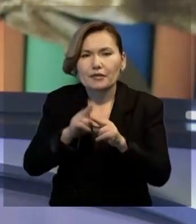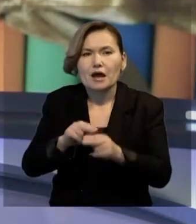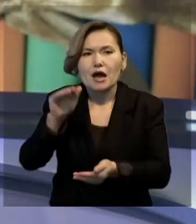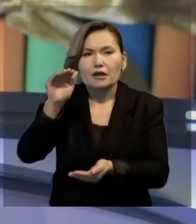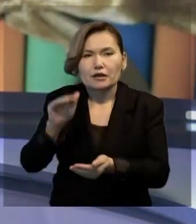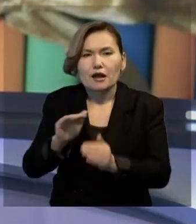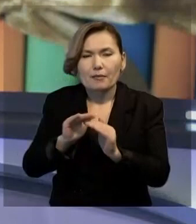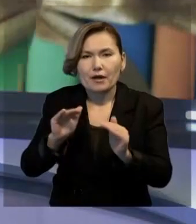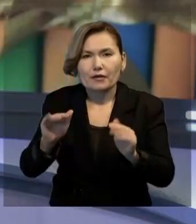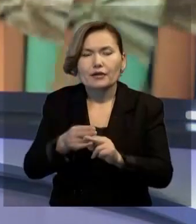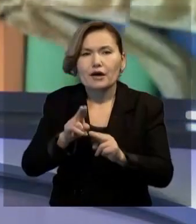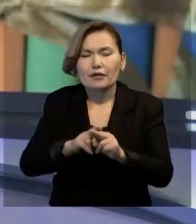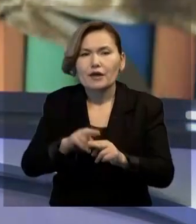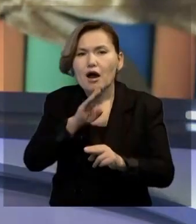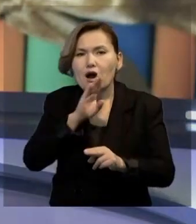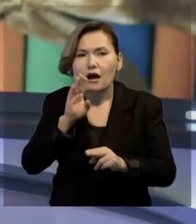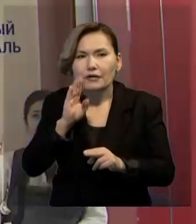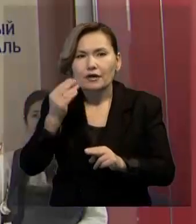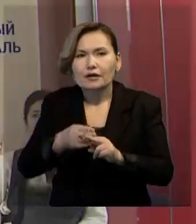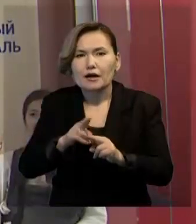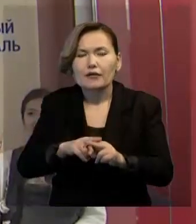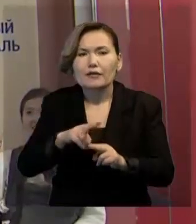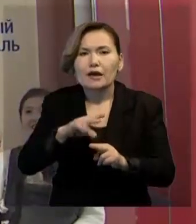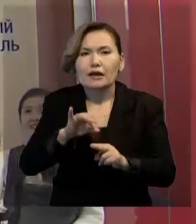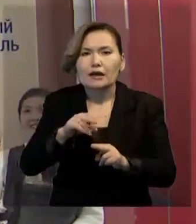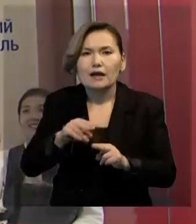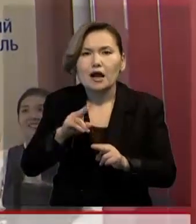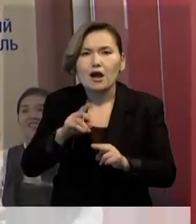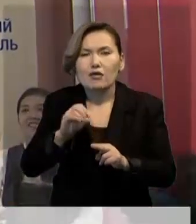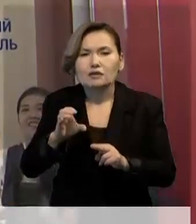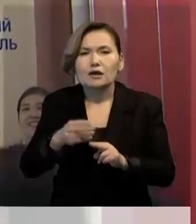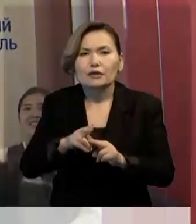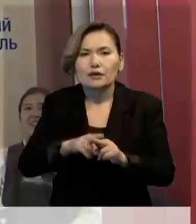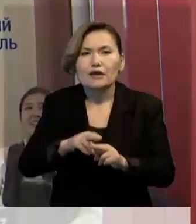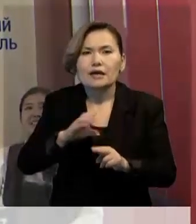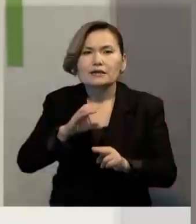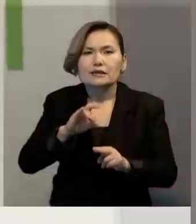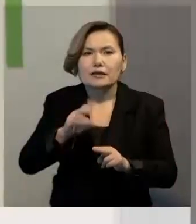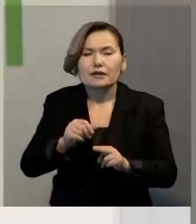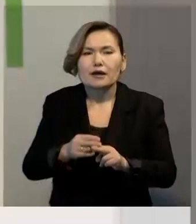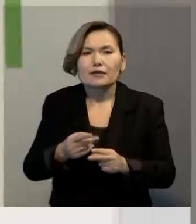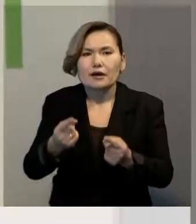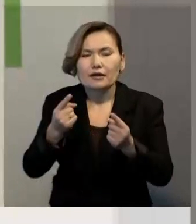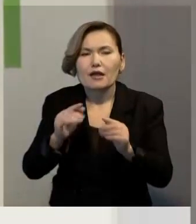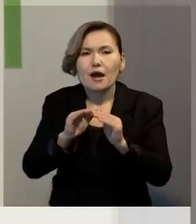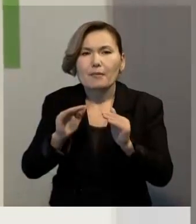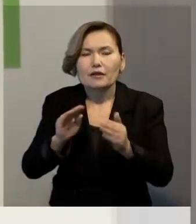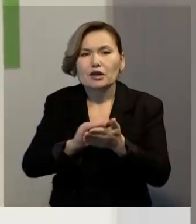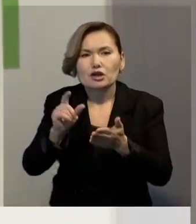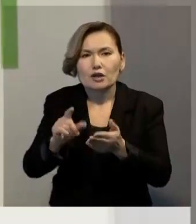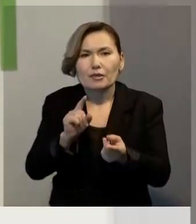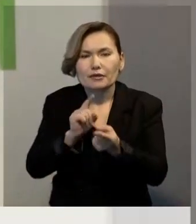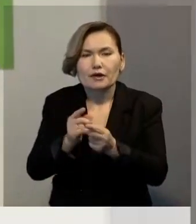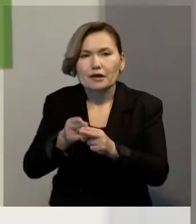кішкентай оқырмандар мен ата-аналар Лейлия Клаус, Гүлнар Жандыбаева, Гүлжан Сәрсенова, Әсел Сапақова сияқты балалар жазушылармен